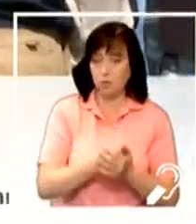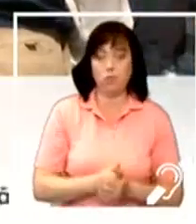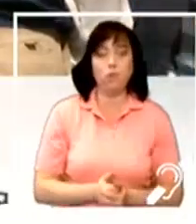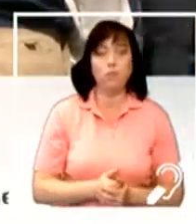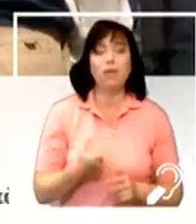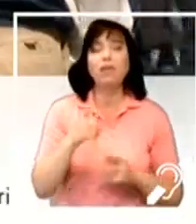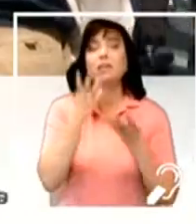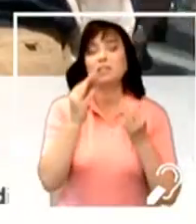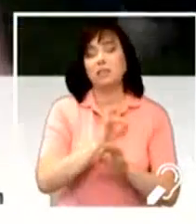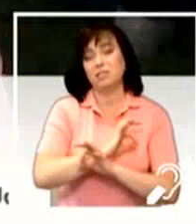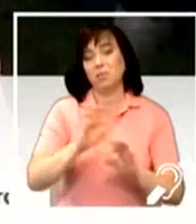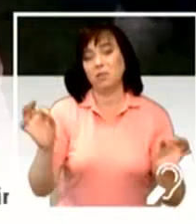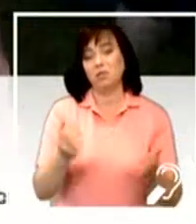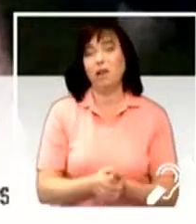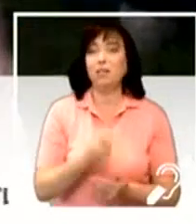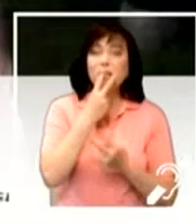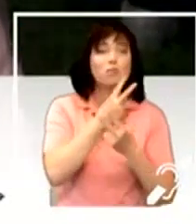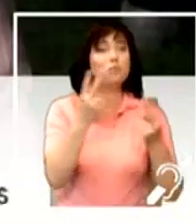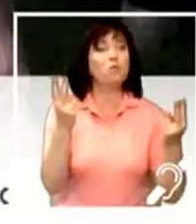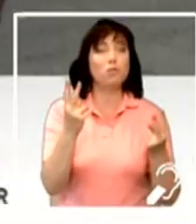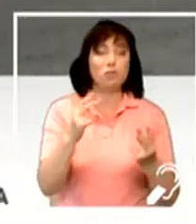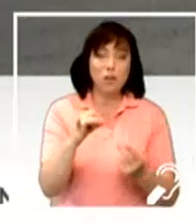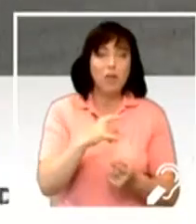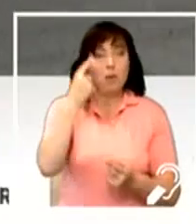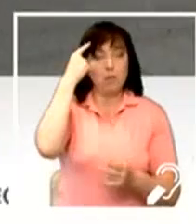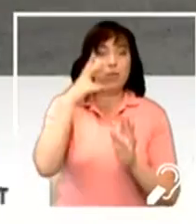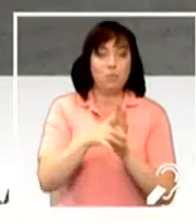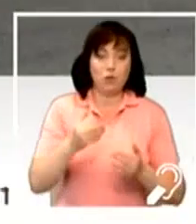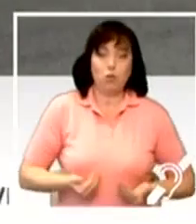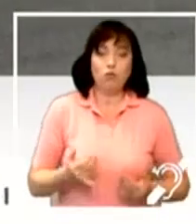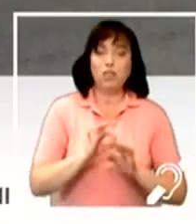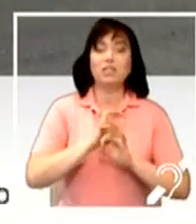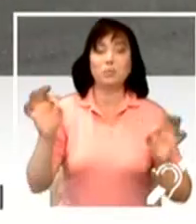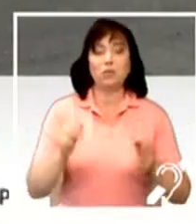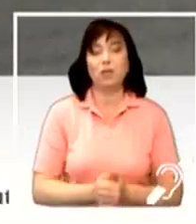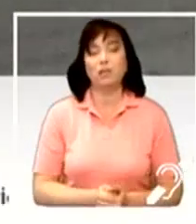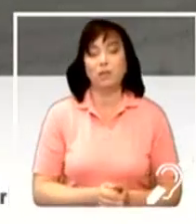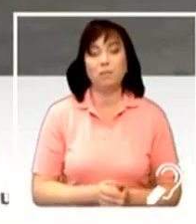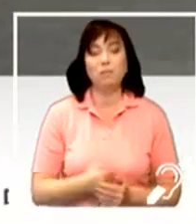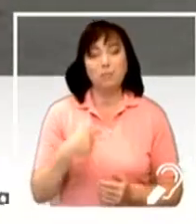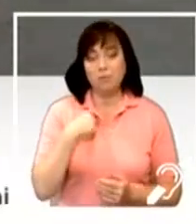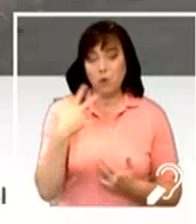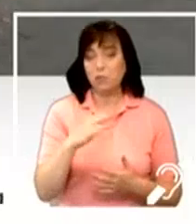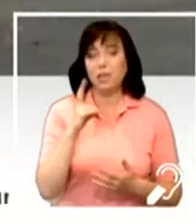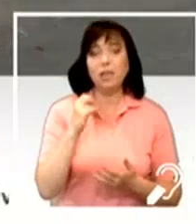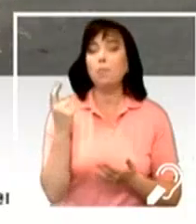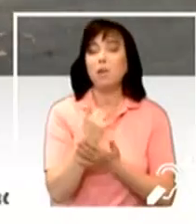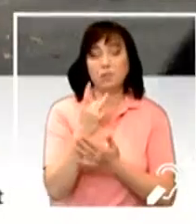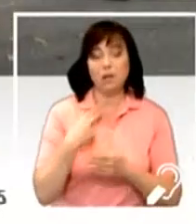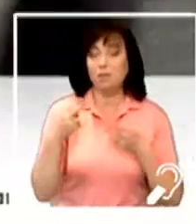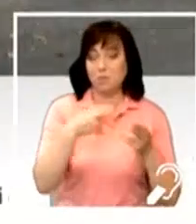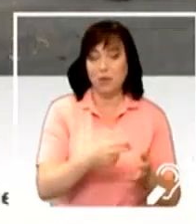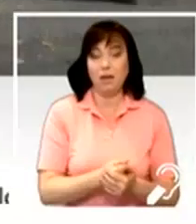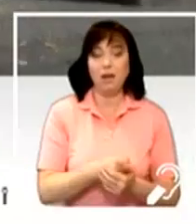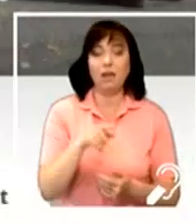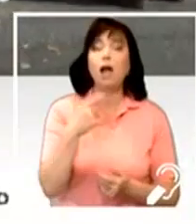te uiți și spui că da, viața e frumoasă. Mergem înainte. E prima oară când venim aici, la dumneavoastră. Sperăm să ne simțim bine. De